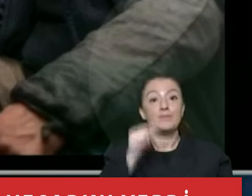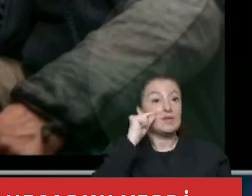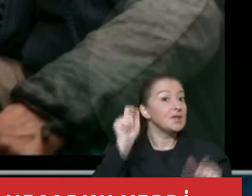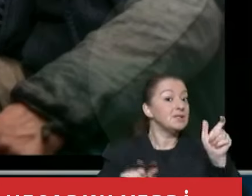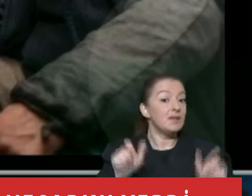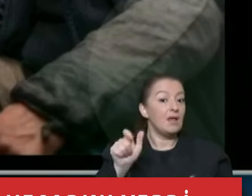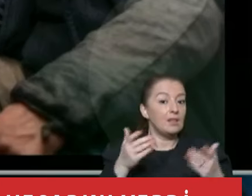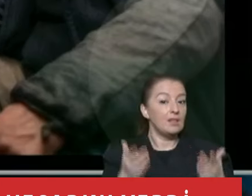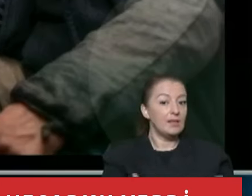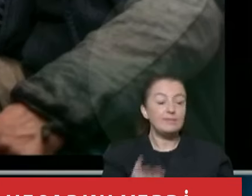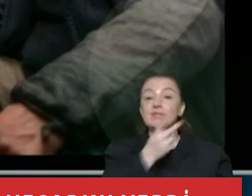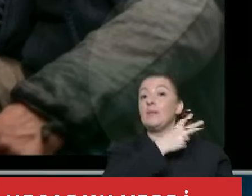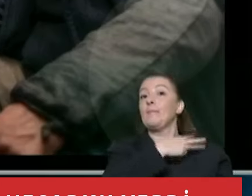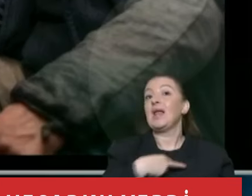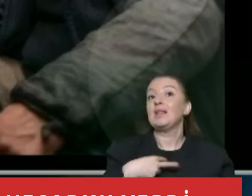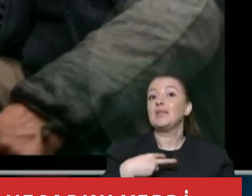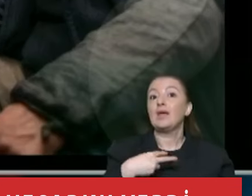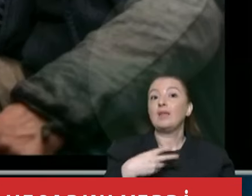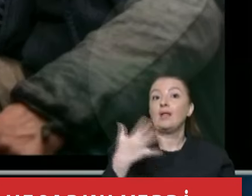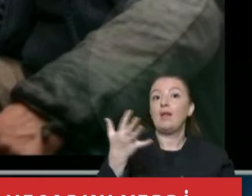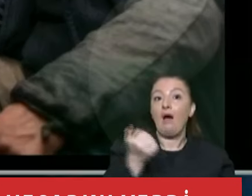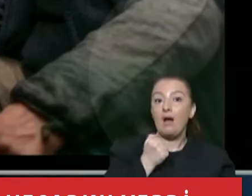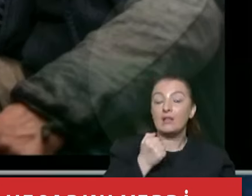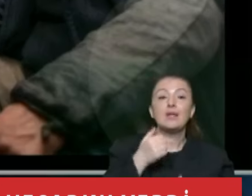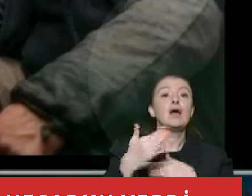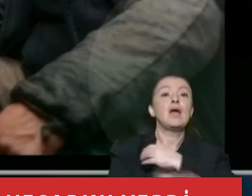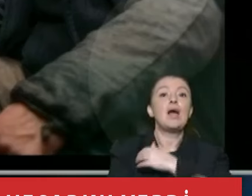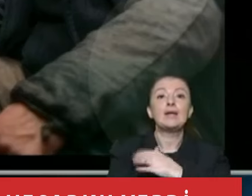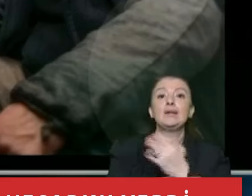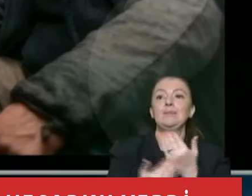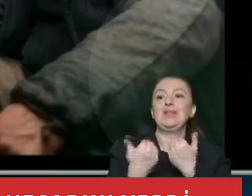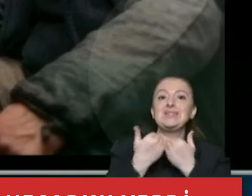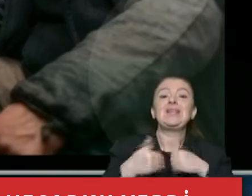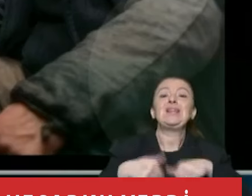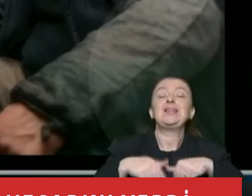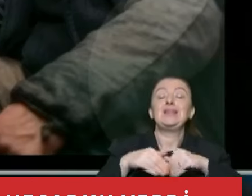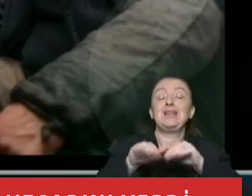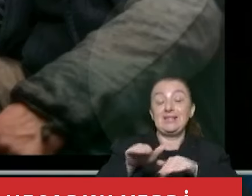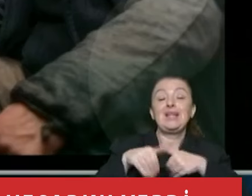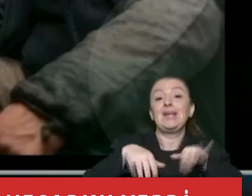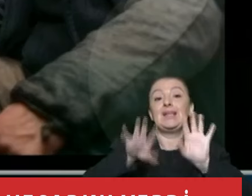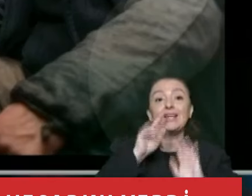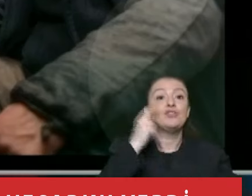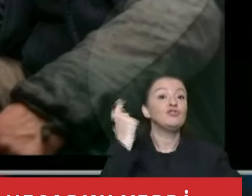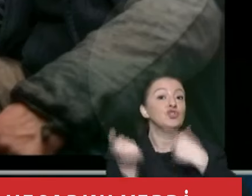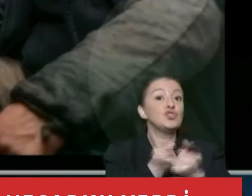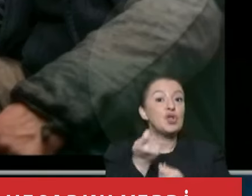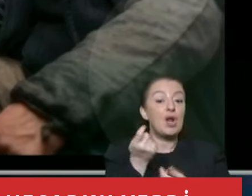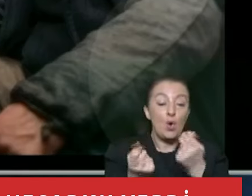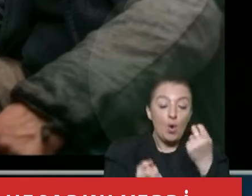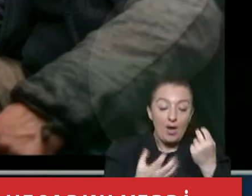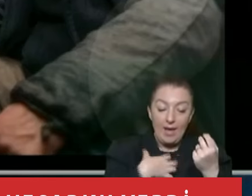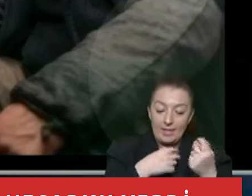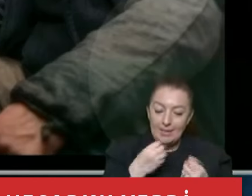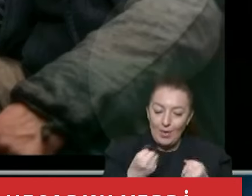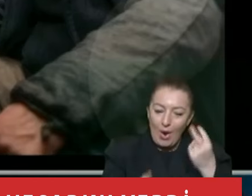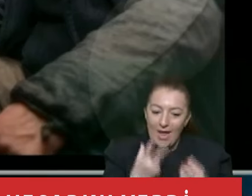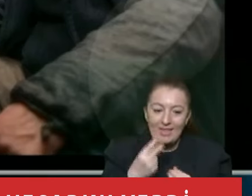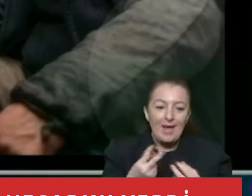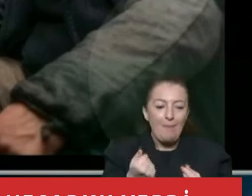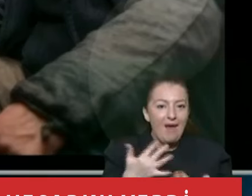insanlarımızın belediyeden aldığı yardım ve destekle değil çalışarak üreterek kazandığı parayla rahatça